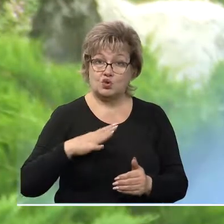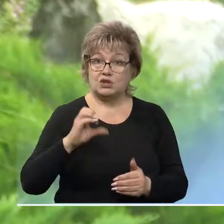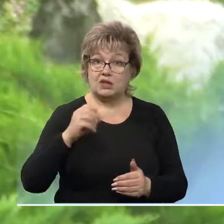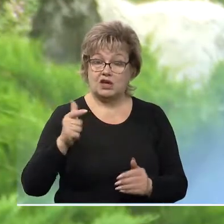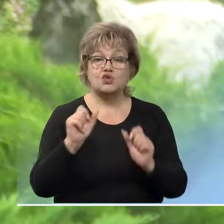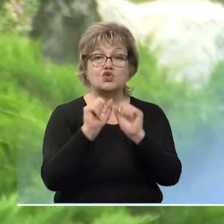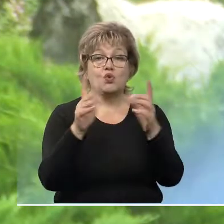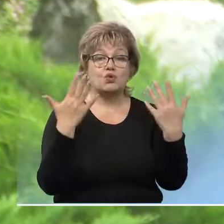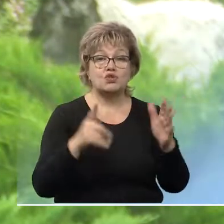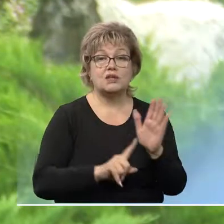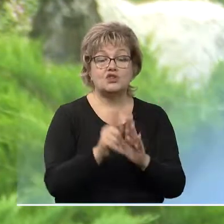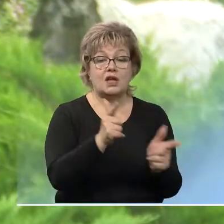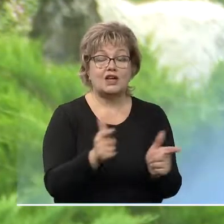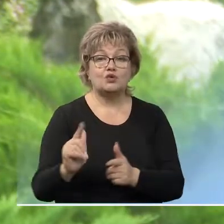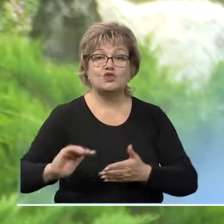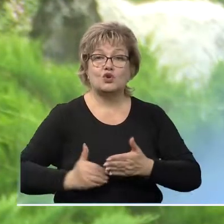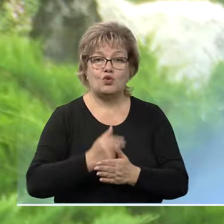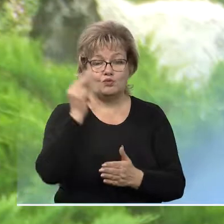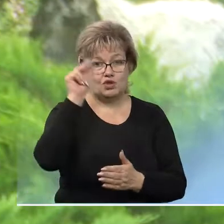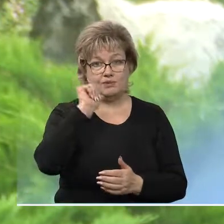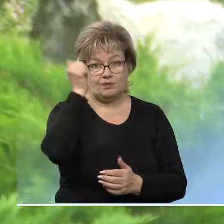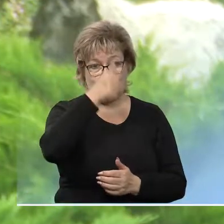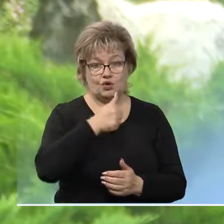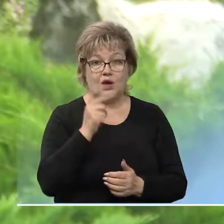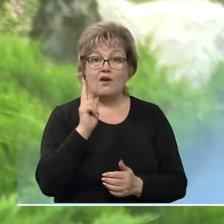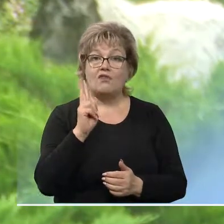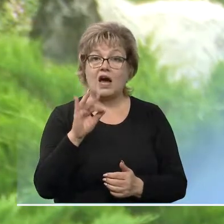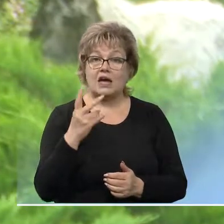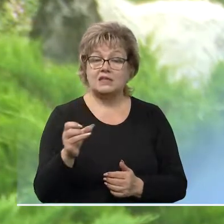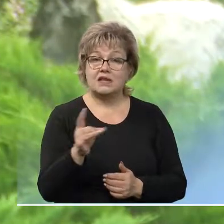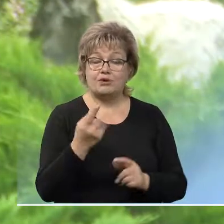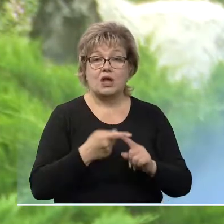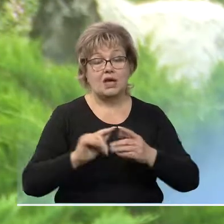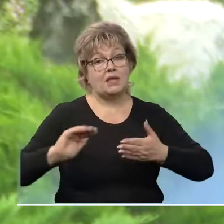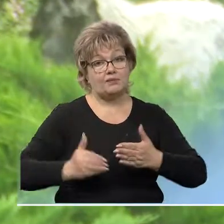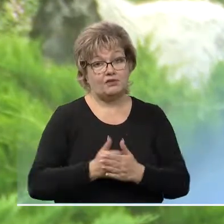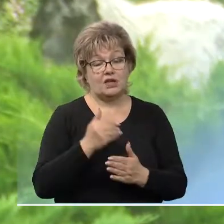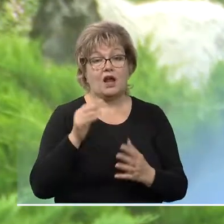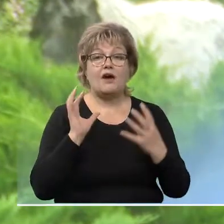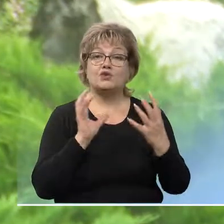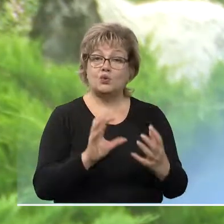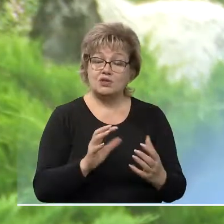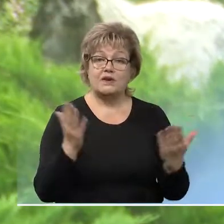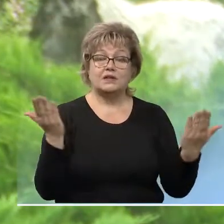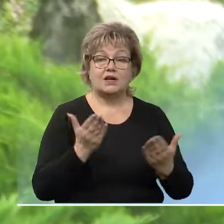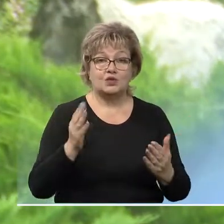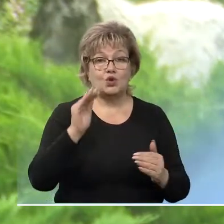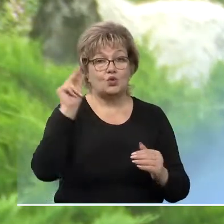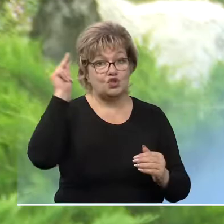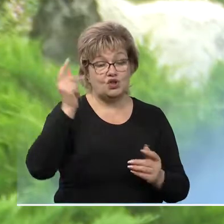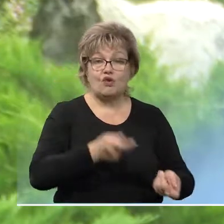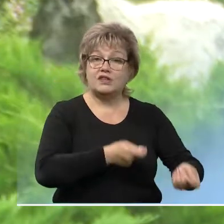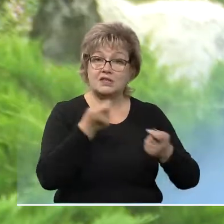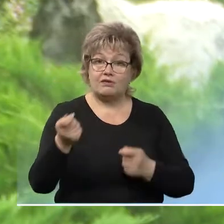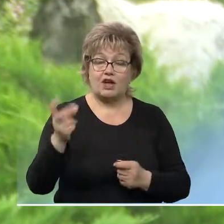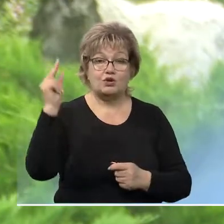еще ждут ЕГЭ, то школы уже начинают готовиться к новому учебному году. В Кагальницком районе это обновление парка автобусов, на которых